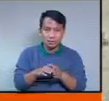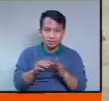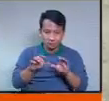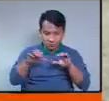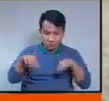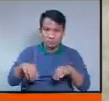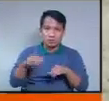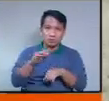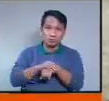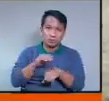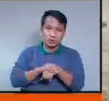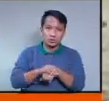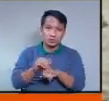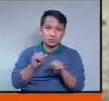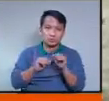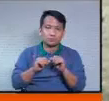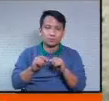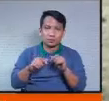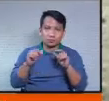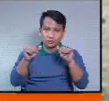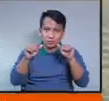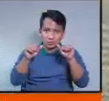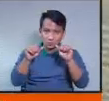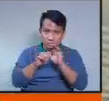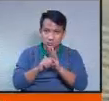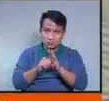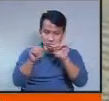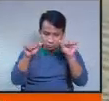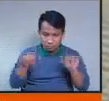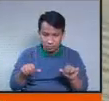embankment. And then tsaka na daw nila gagawa